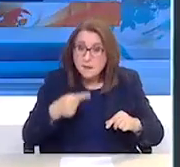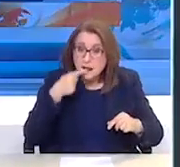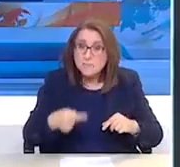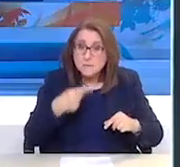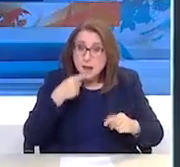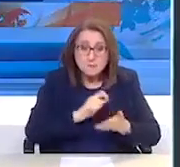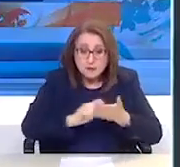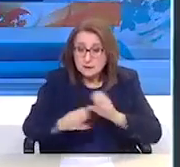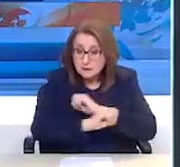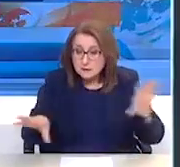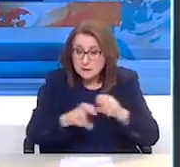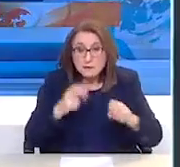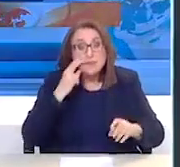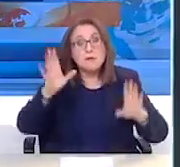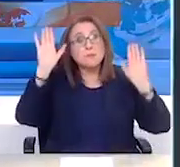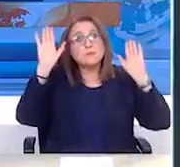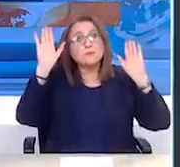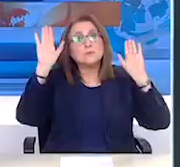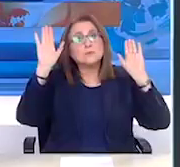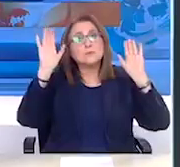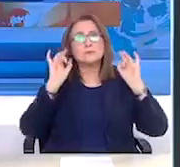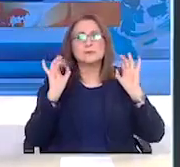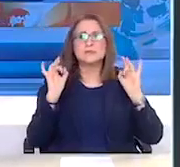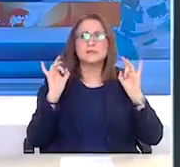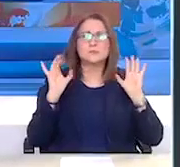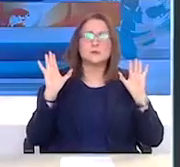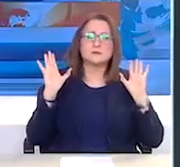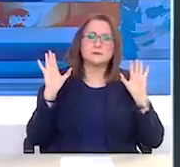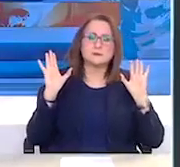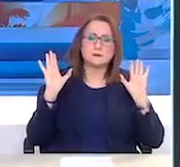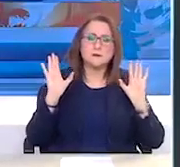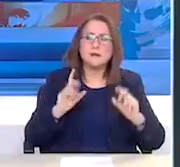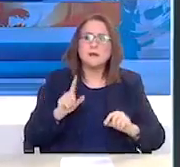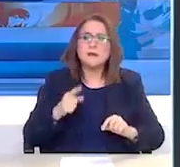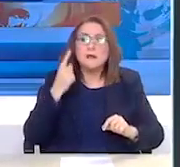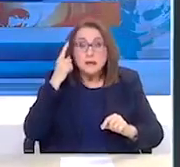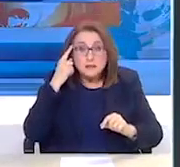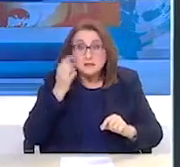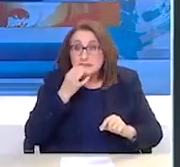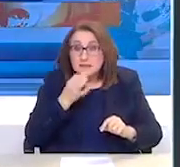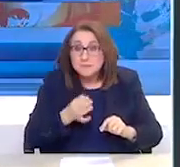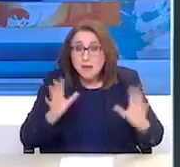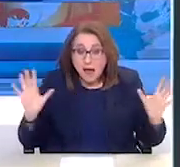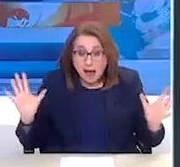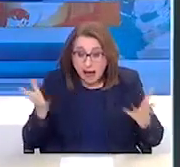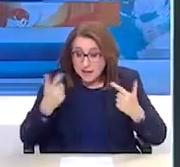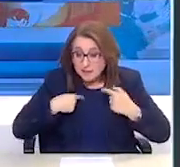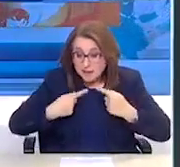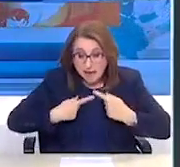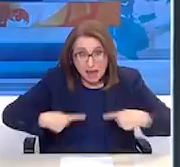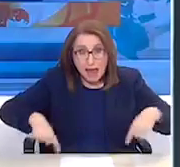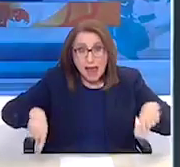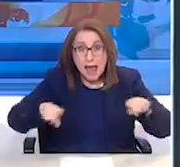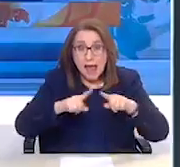με περισσή ευθυνότητα παραβλέπουν την προειδοποίηση ότι αν χαλαρώσουμε, ο ιός θα μας διαλύσει. Η στάση τους είναι απολύτως